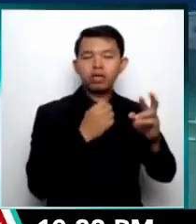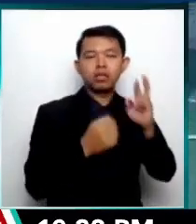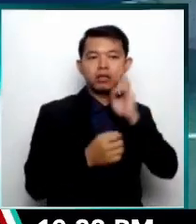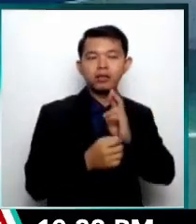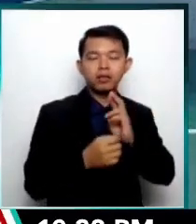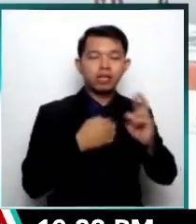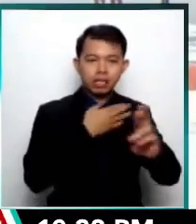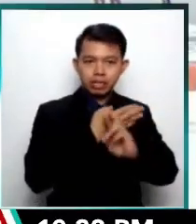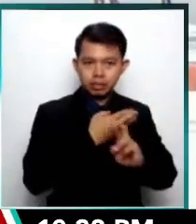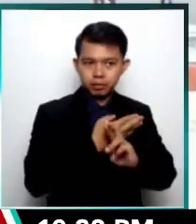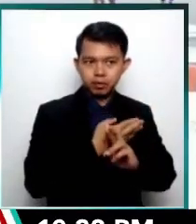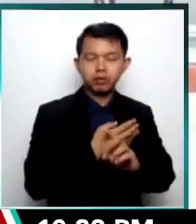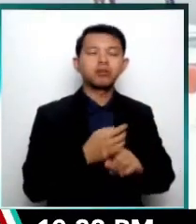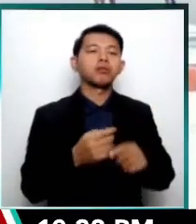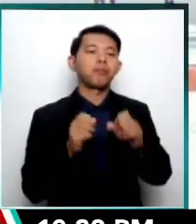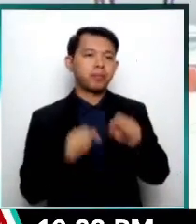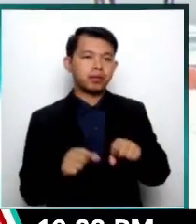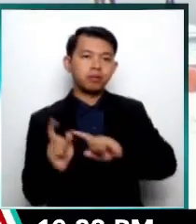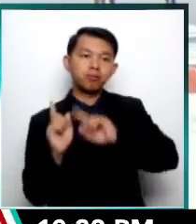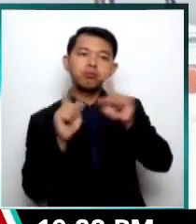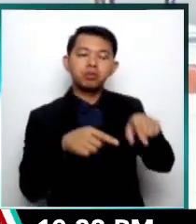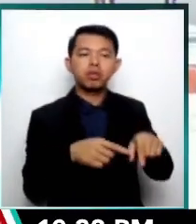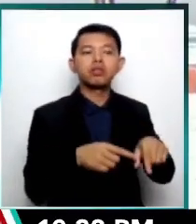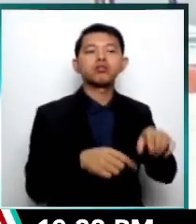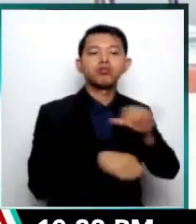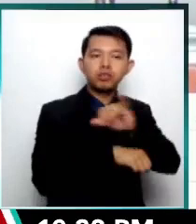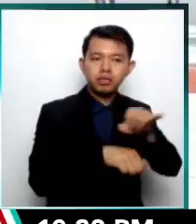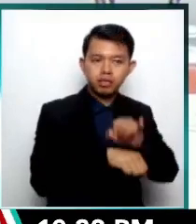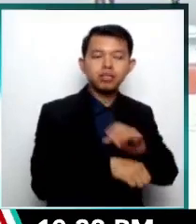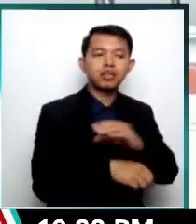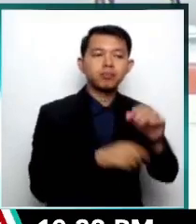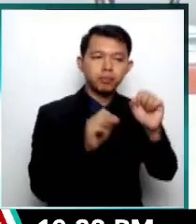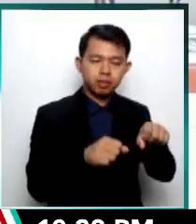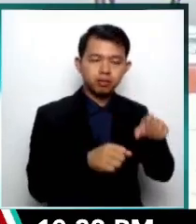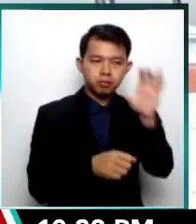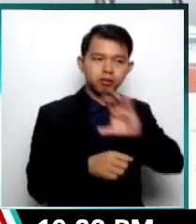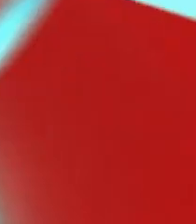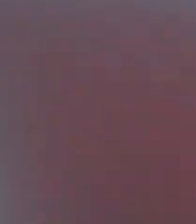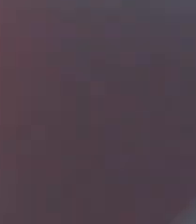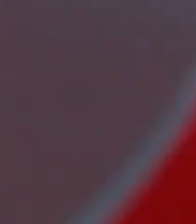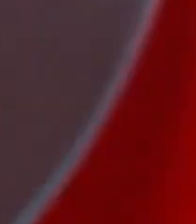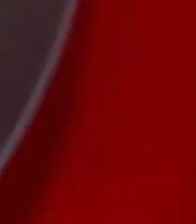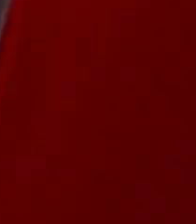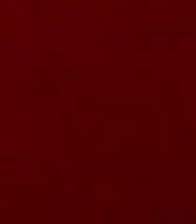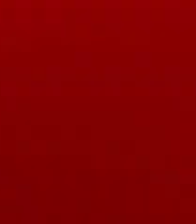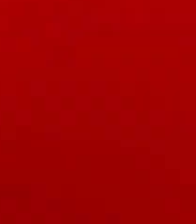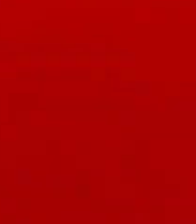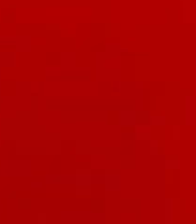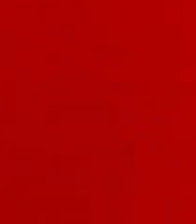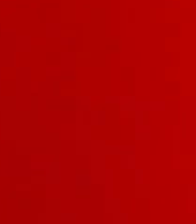ng matutuluyan. Bernadette Reyes, nagbabalita para sa GMA Integrated News.